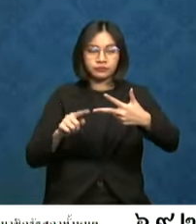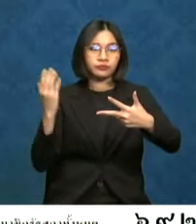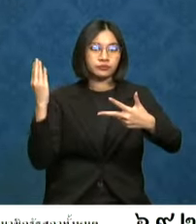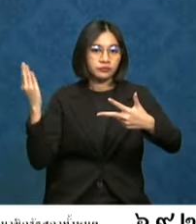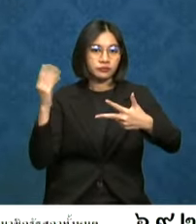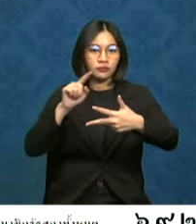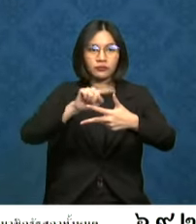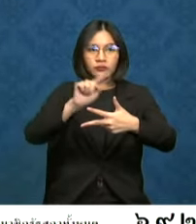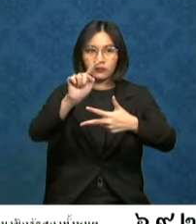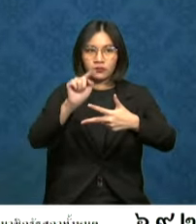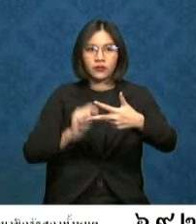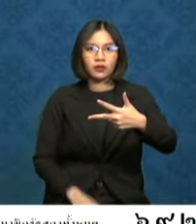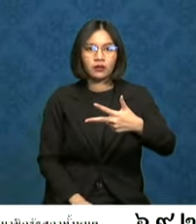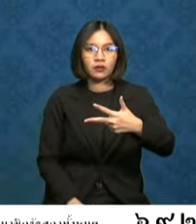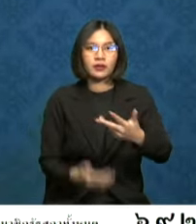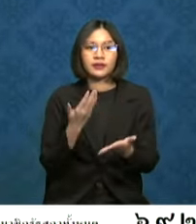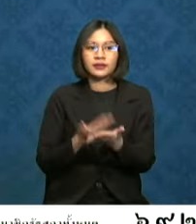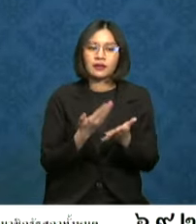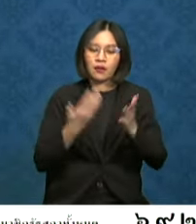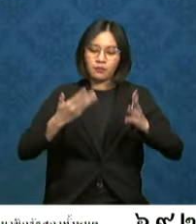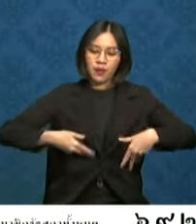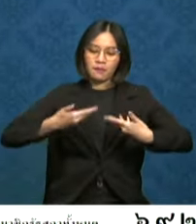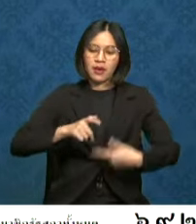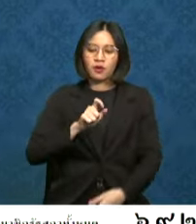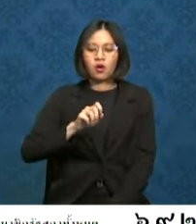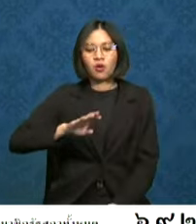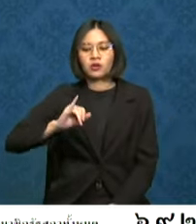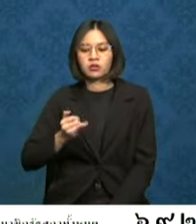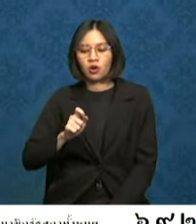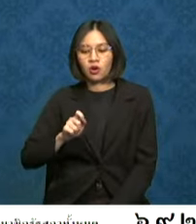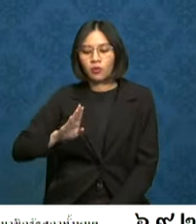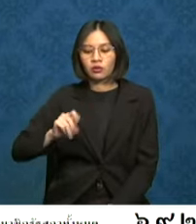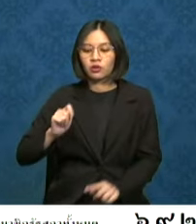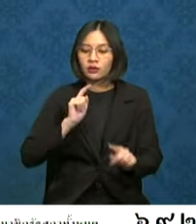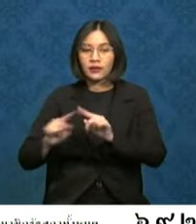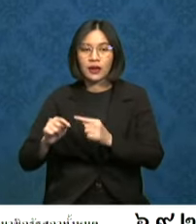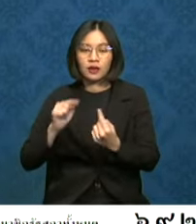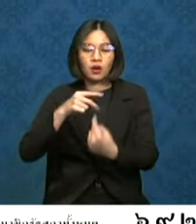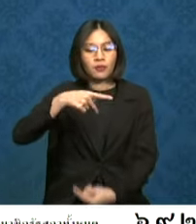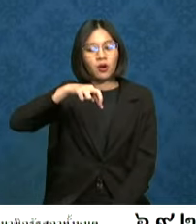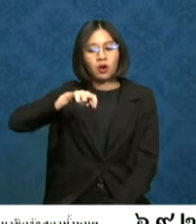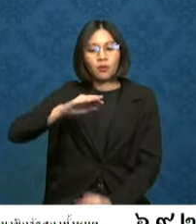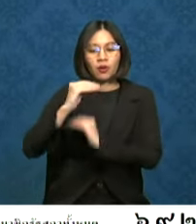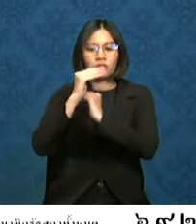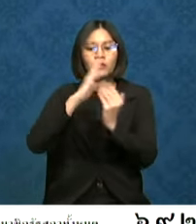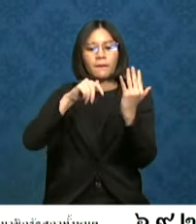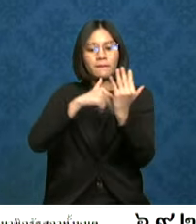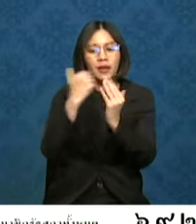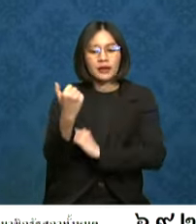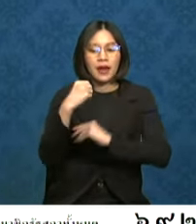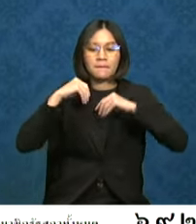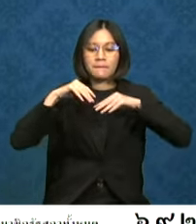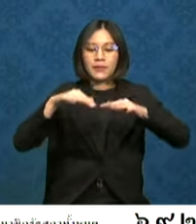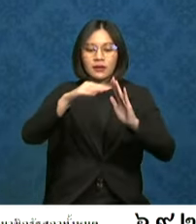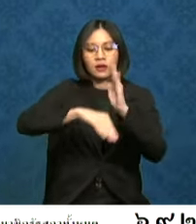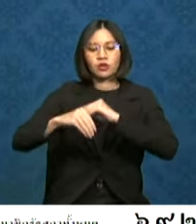เหตุผลที่ 1เรื่องรายได้ององคกรป Gon. ภ.รตามที่พชิัหัิำหนดแผนและการกระจายขั้น